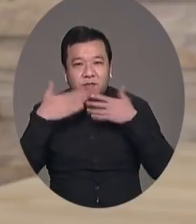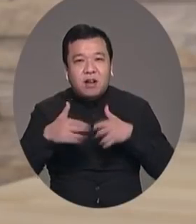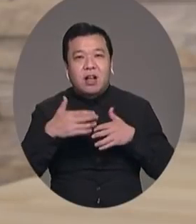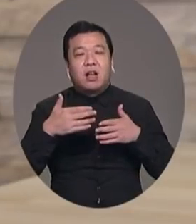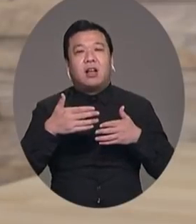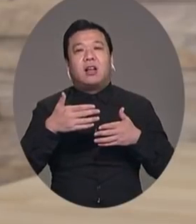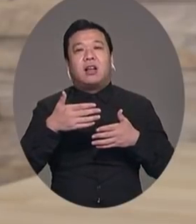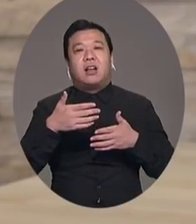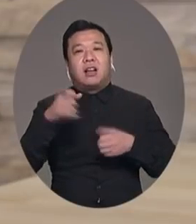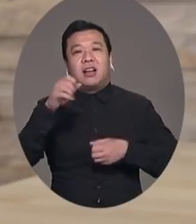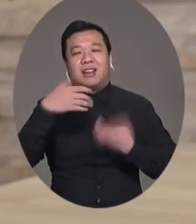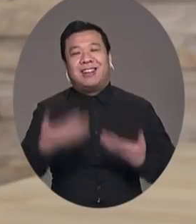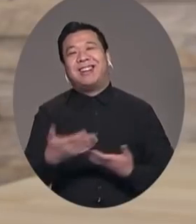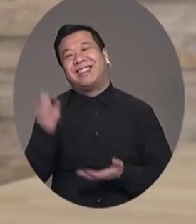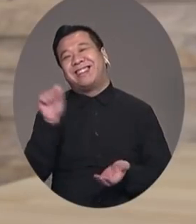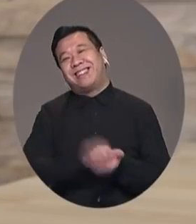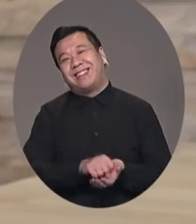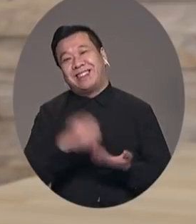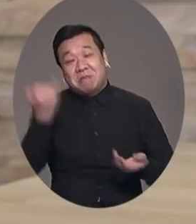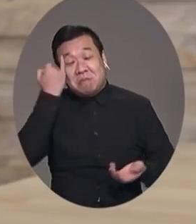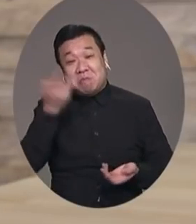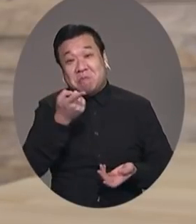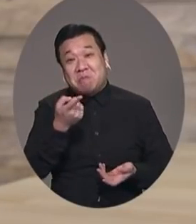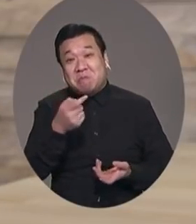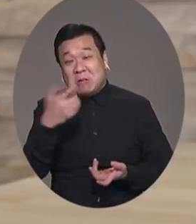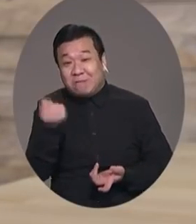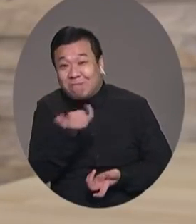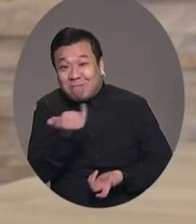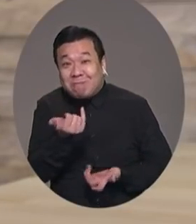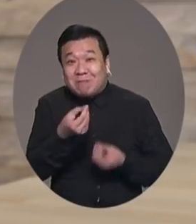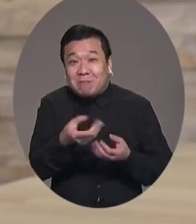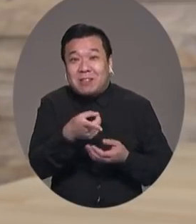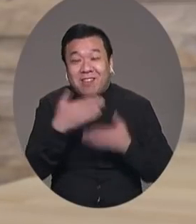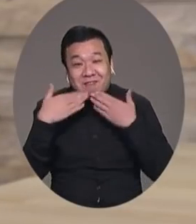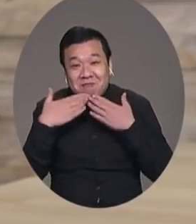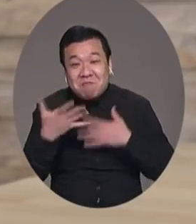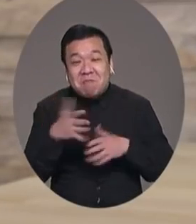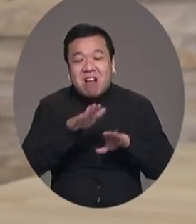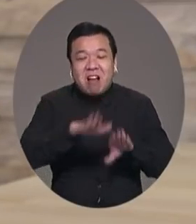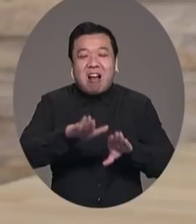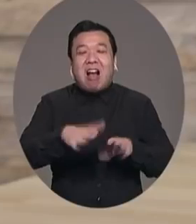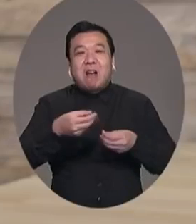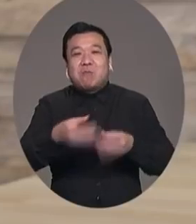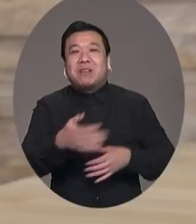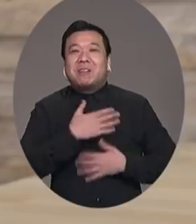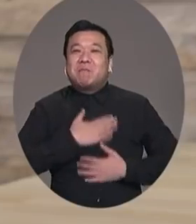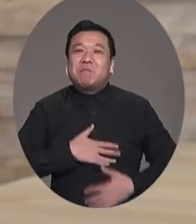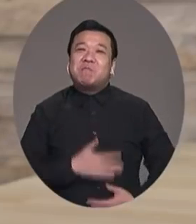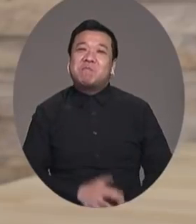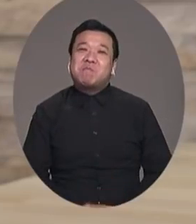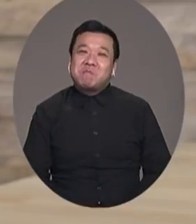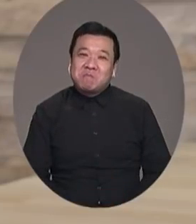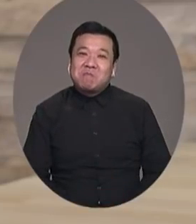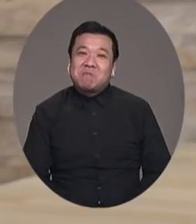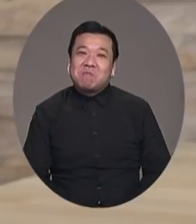公众假期。现时战败，不知约翰逊又会不会弹性处理，给民众有一日假期安抚下情